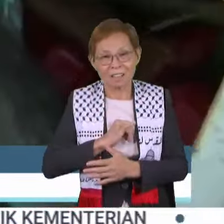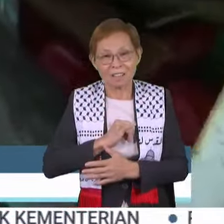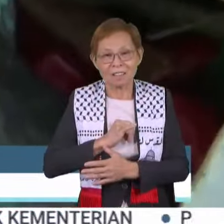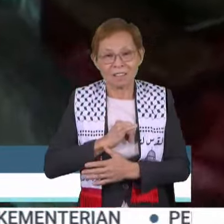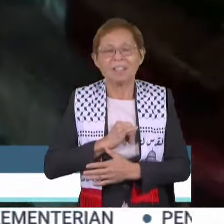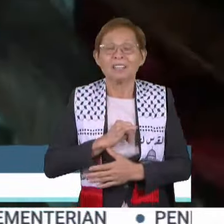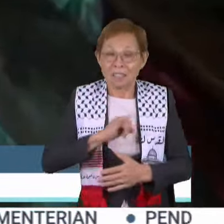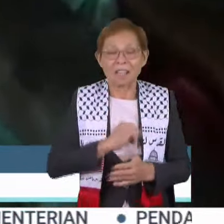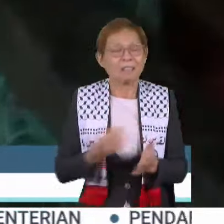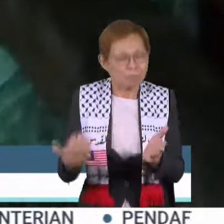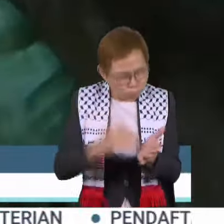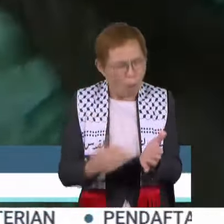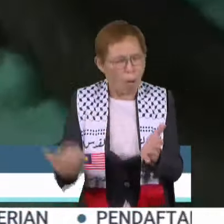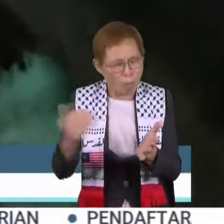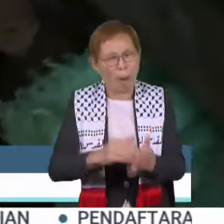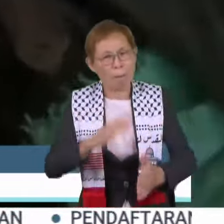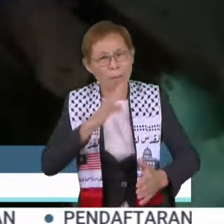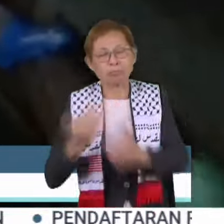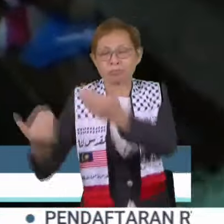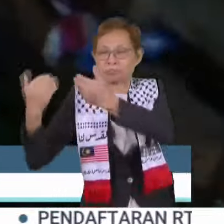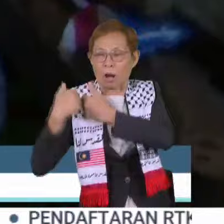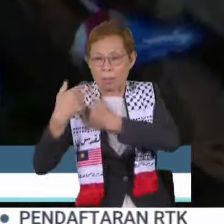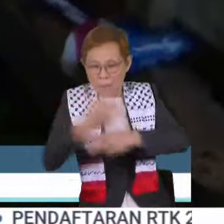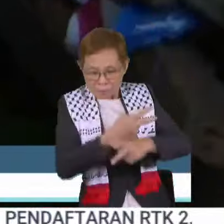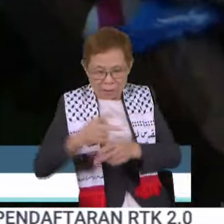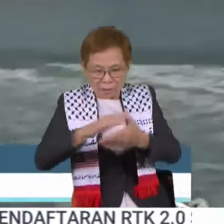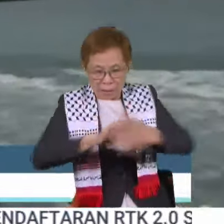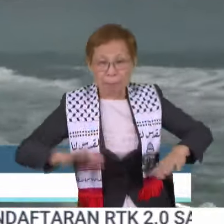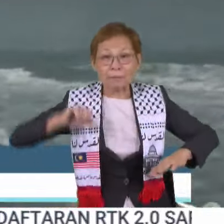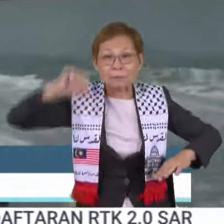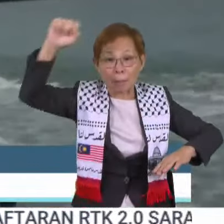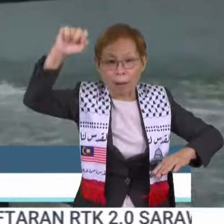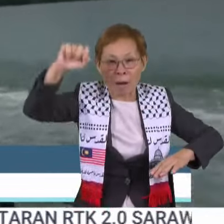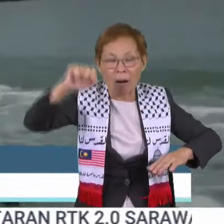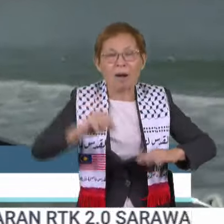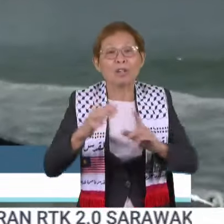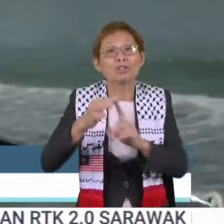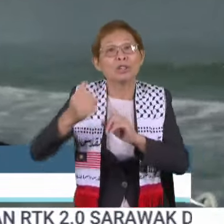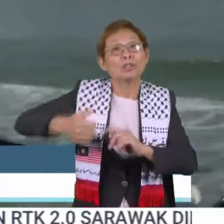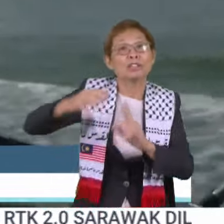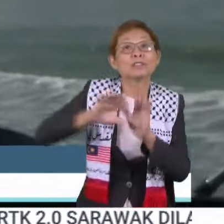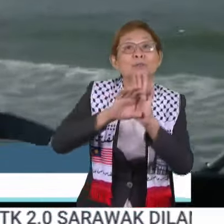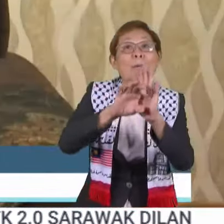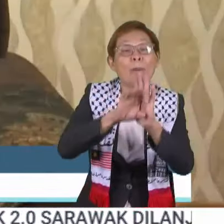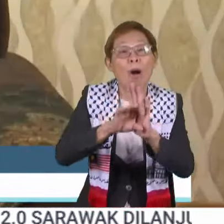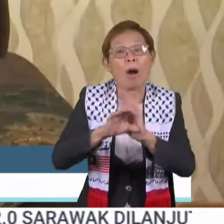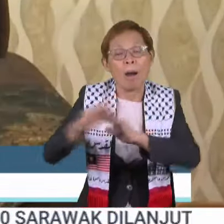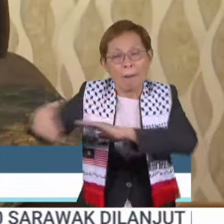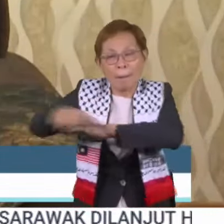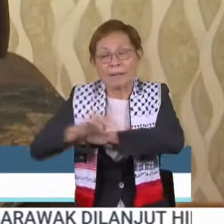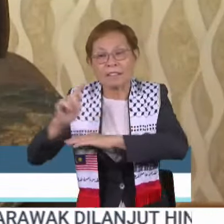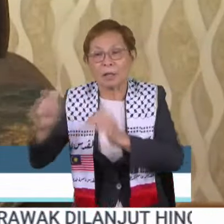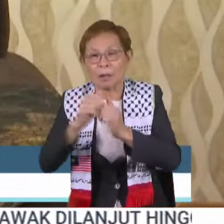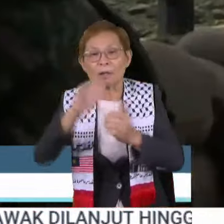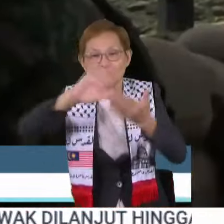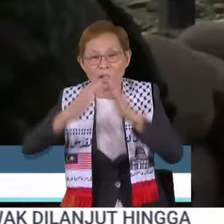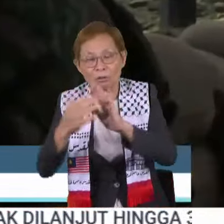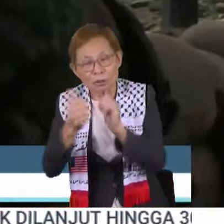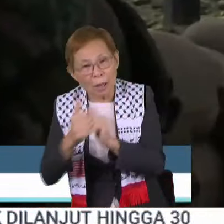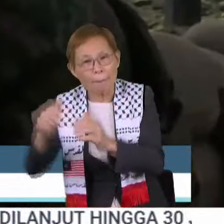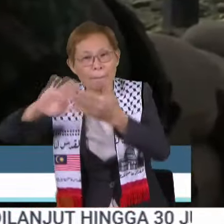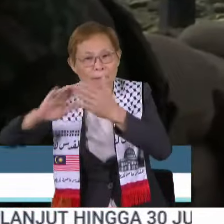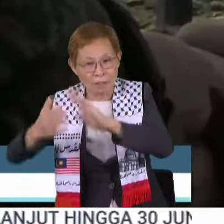putus-putus menyatakan bahwa tangungjawab keselamatan negeri Sabah terutamanya di pantai timur ini adalah tanggungjawab bersama dengan